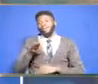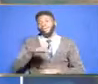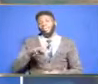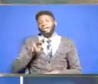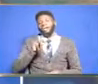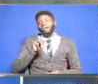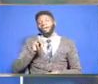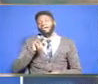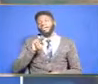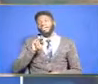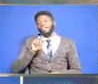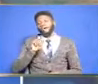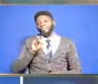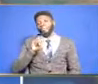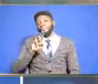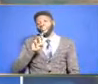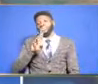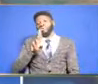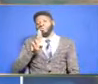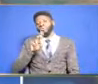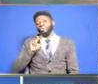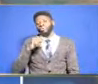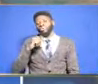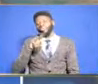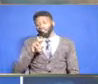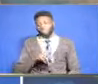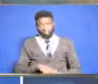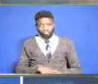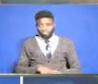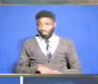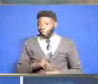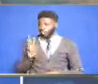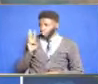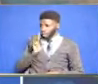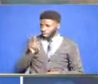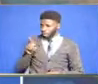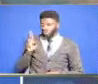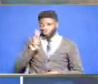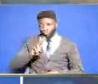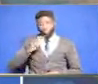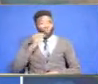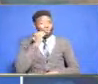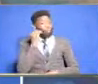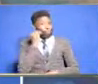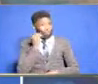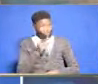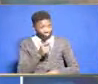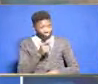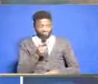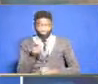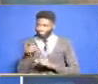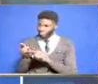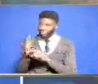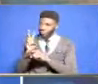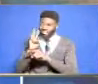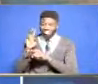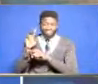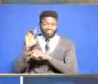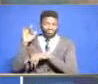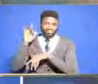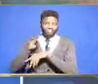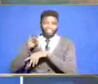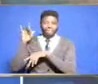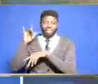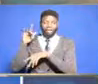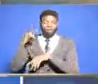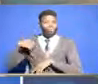So the household use of water has been affected so much such that we